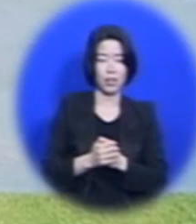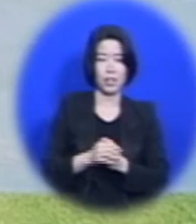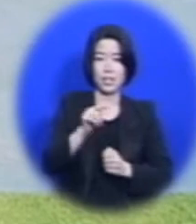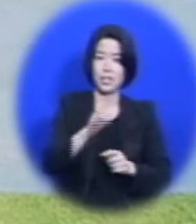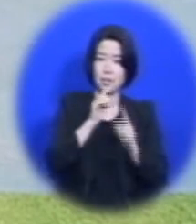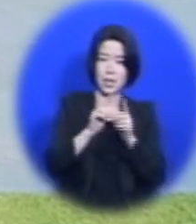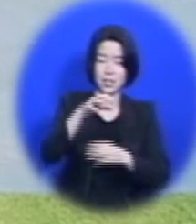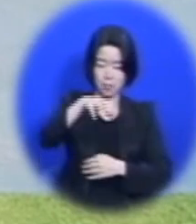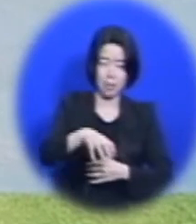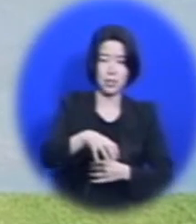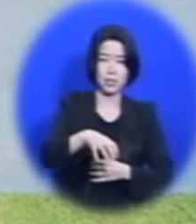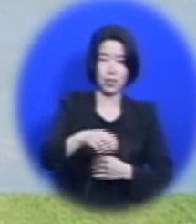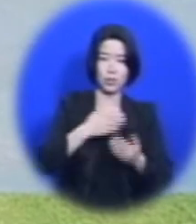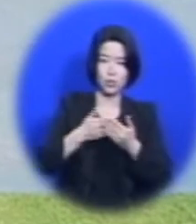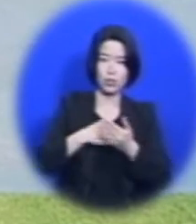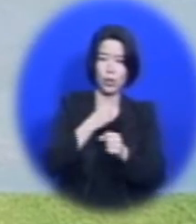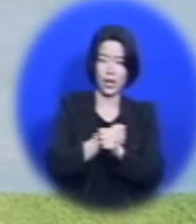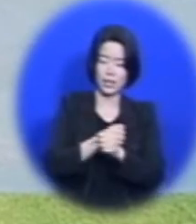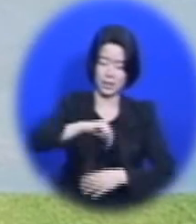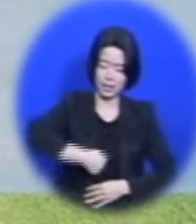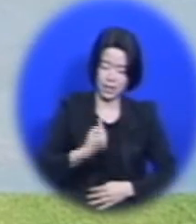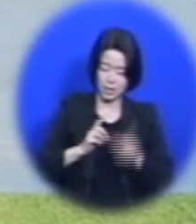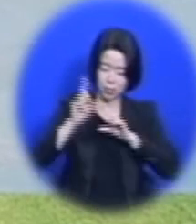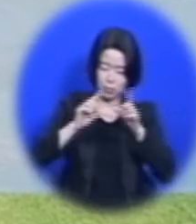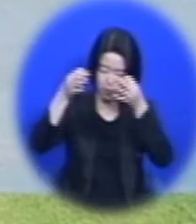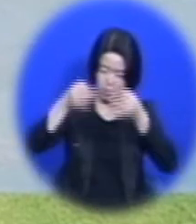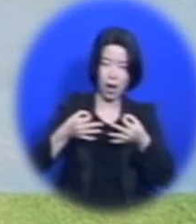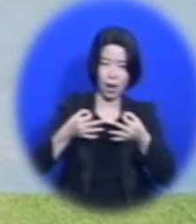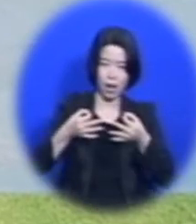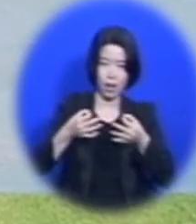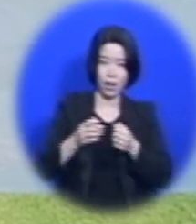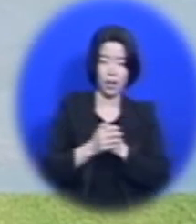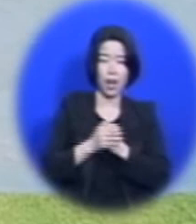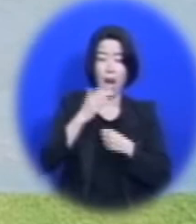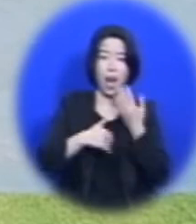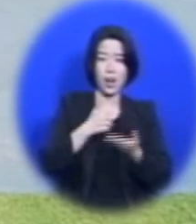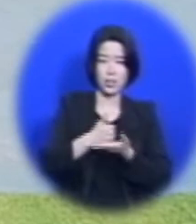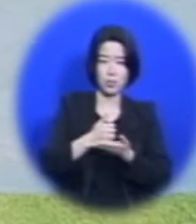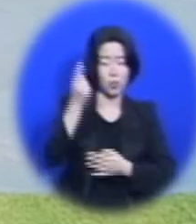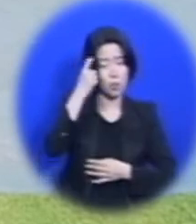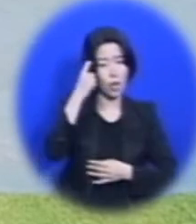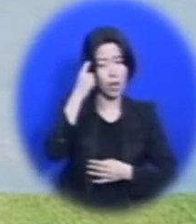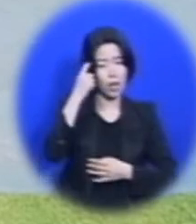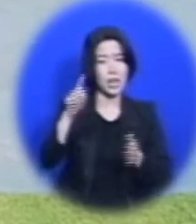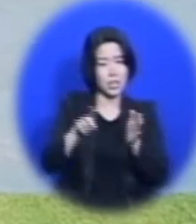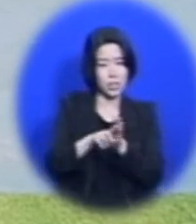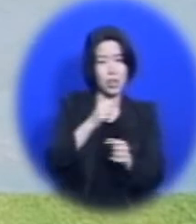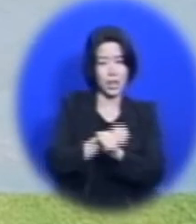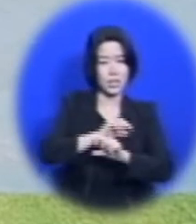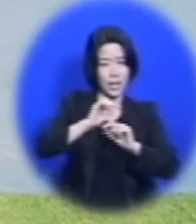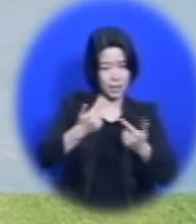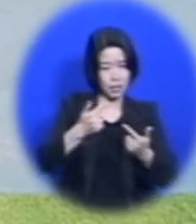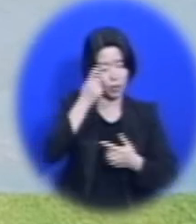이 말씀 앞에서 두려워하는 자기 자신을 다시 보았어요. 하나님은 왜 신뢰하지 않는다고